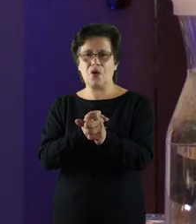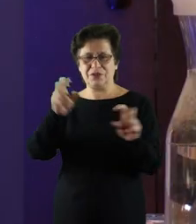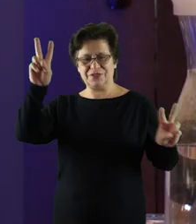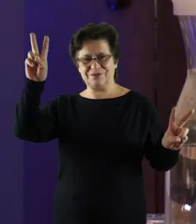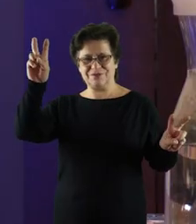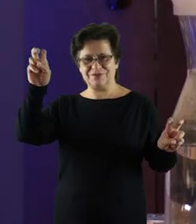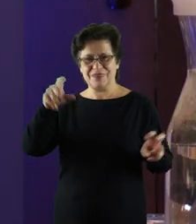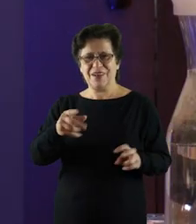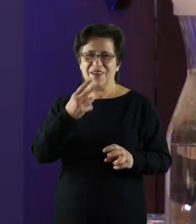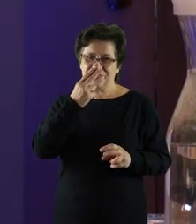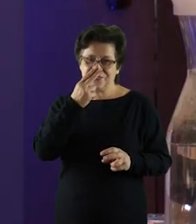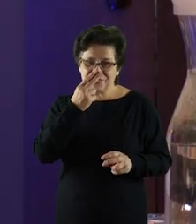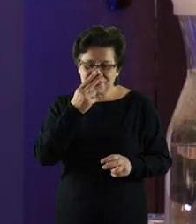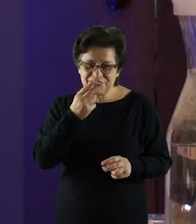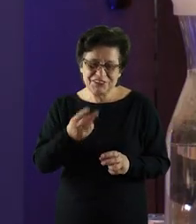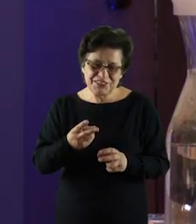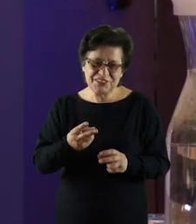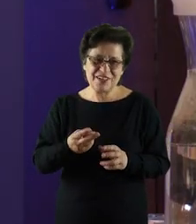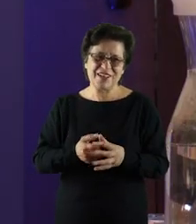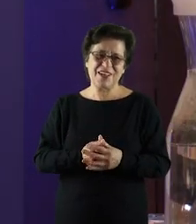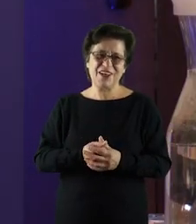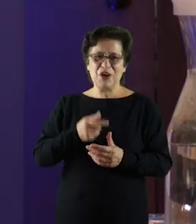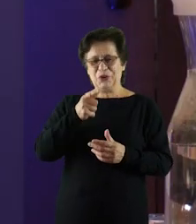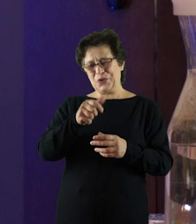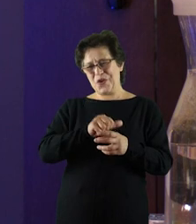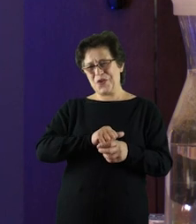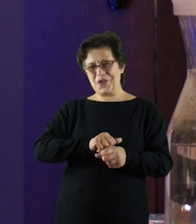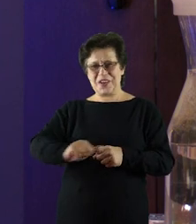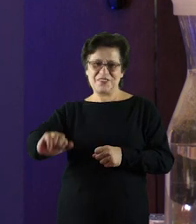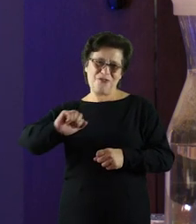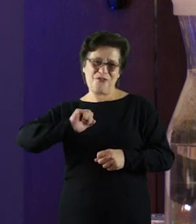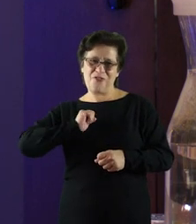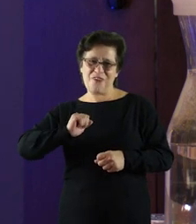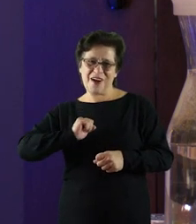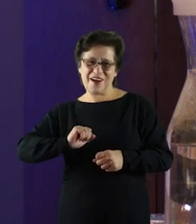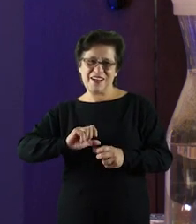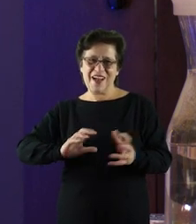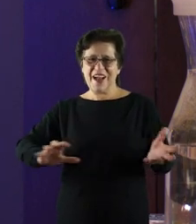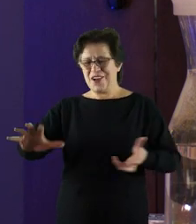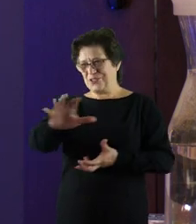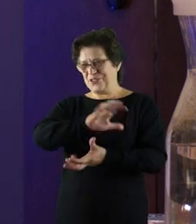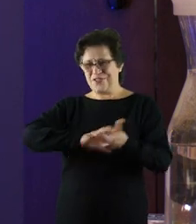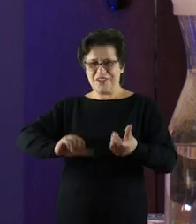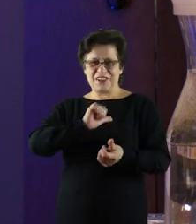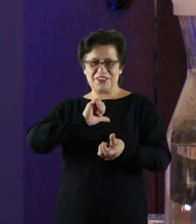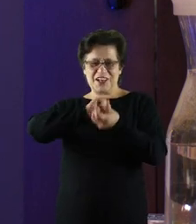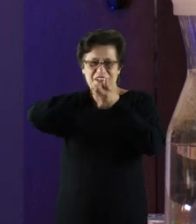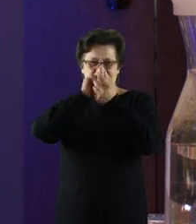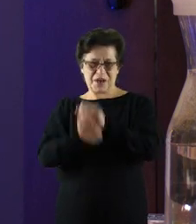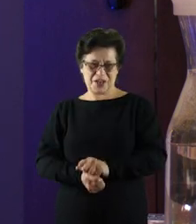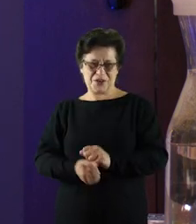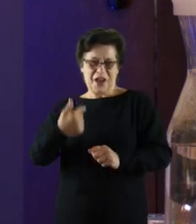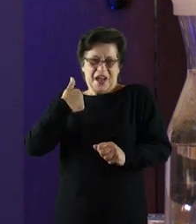Cudnie. Widzicie? Spójrzcie, jakie to jest fantastyczne. Świat się całkowicie zmienił. Ja się wychowałam w